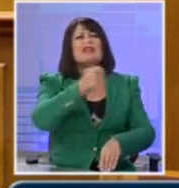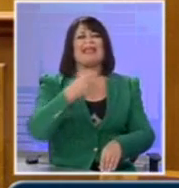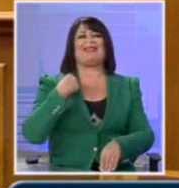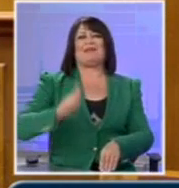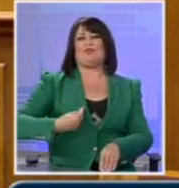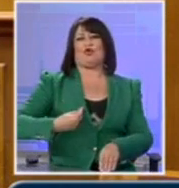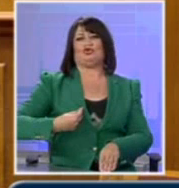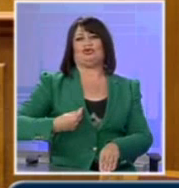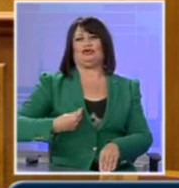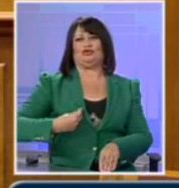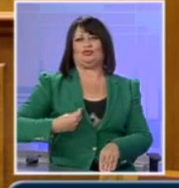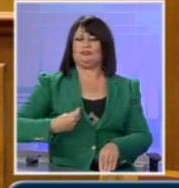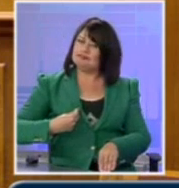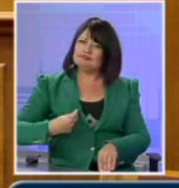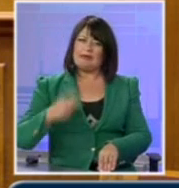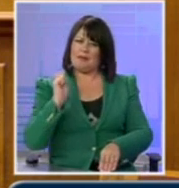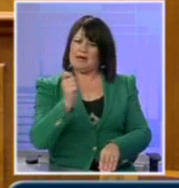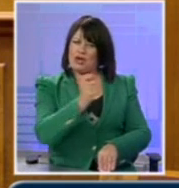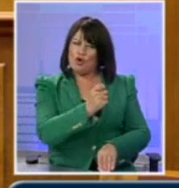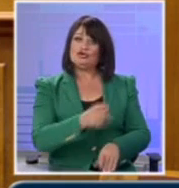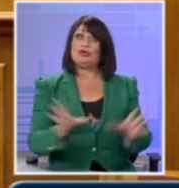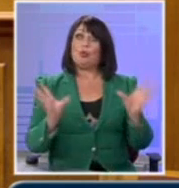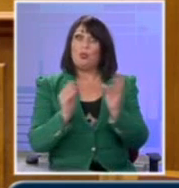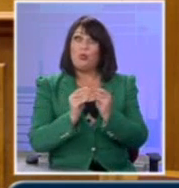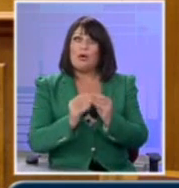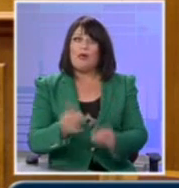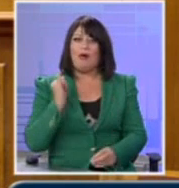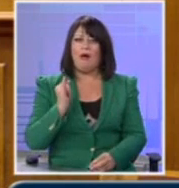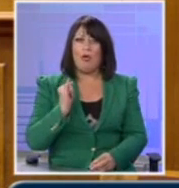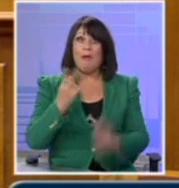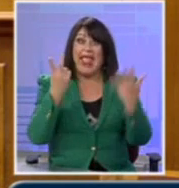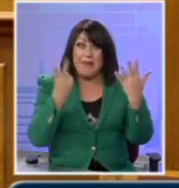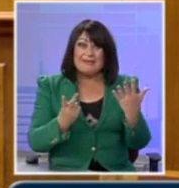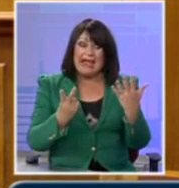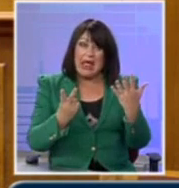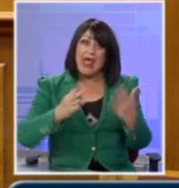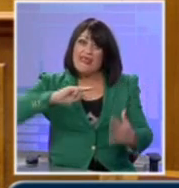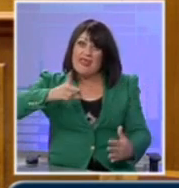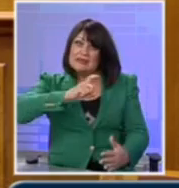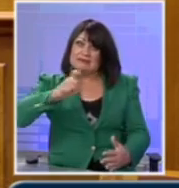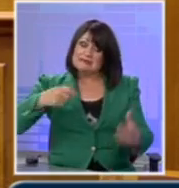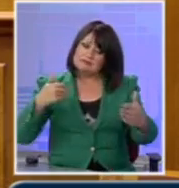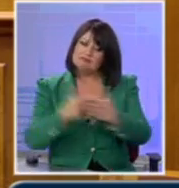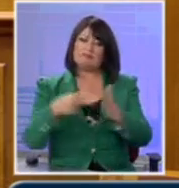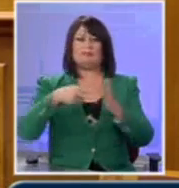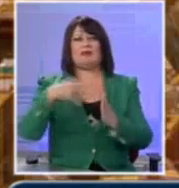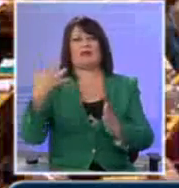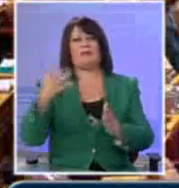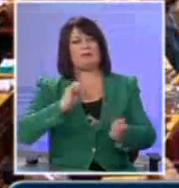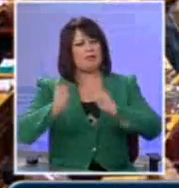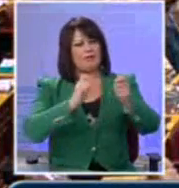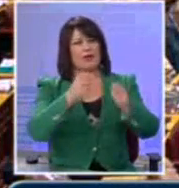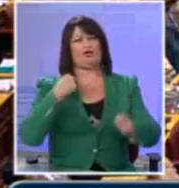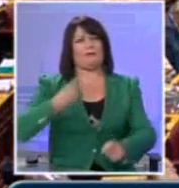προς την δυτική οικονομία. Θυμίζω ότι συνολικά οι ληξιπρόθεσμες είναι 7 δις μέχρι το τέλος του 2015 και